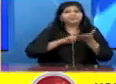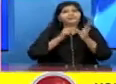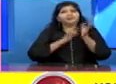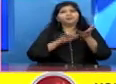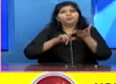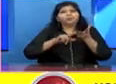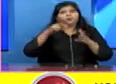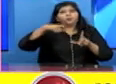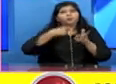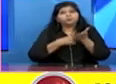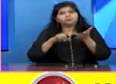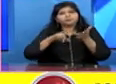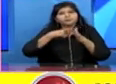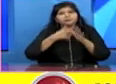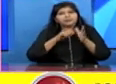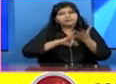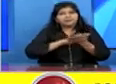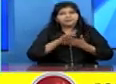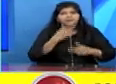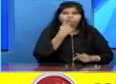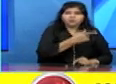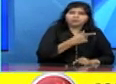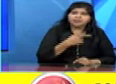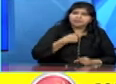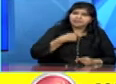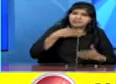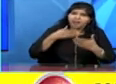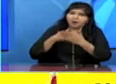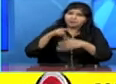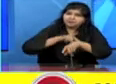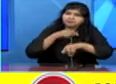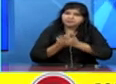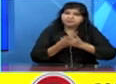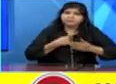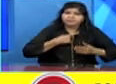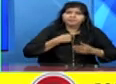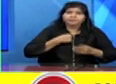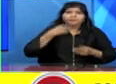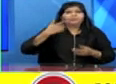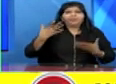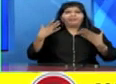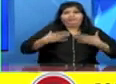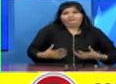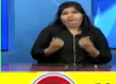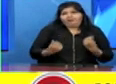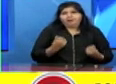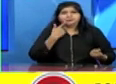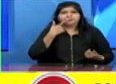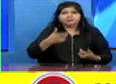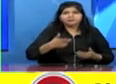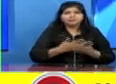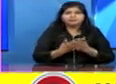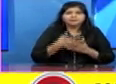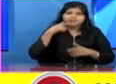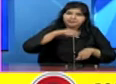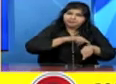मुझे रुड़की से शशि जी ने पूछा है कि लॉकडाउन के इस समय में मैं अपनी फिटनेस के लिए क्या करता हूँ, इन